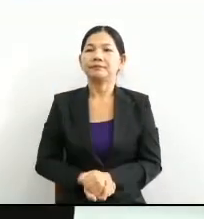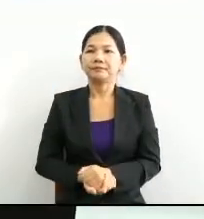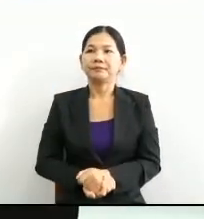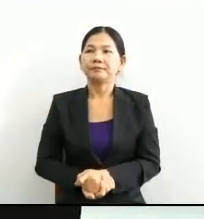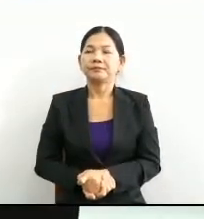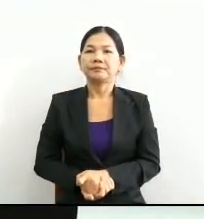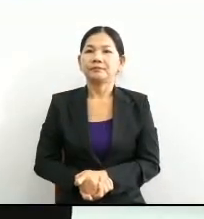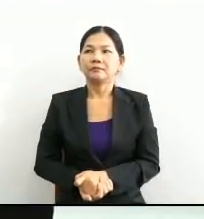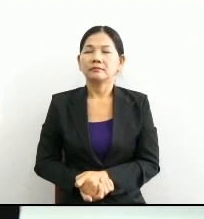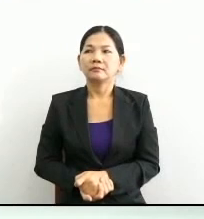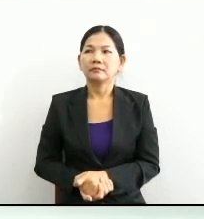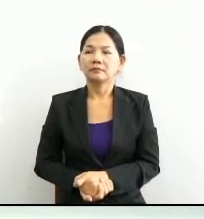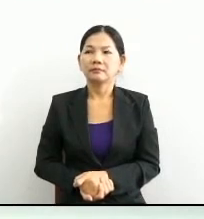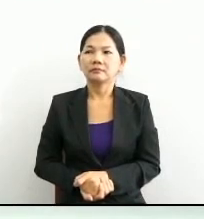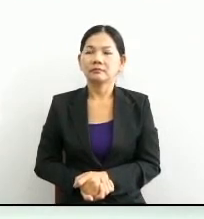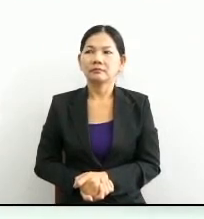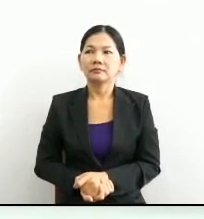con ấy